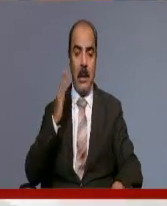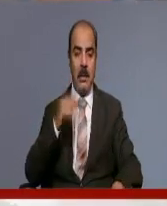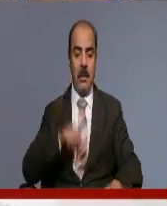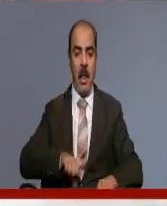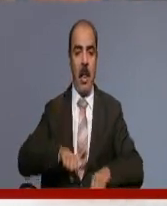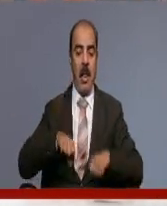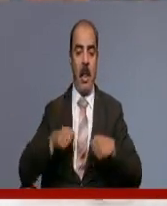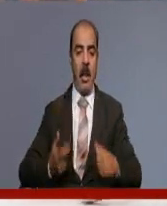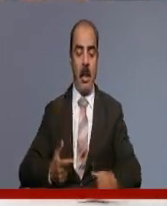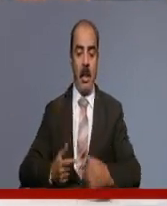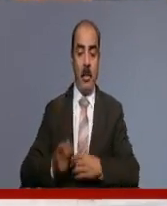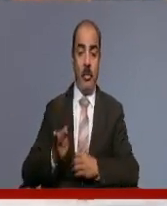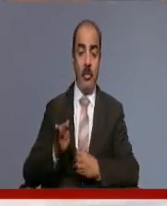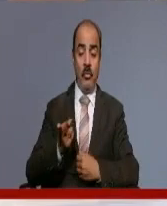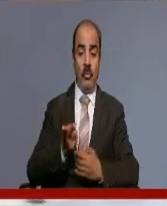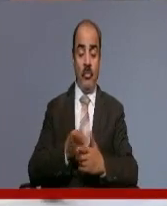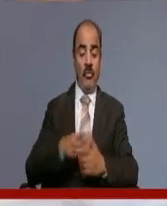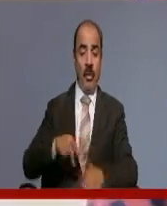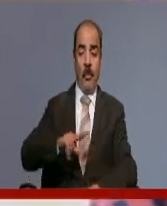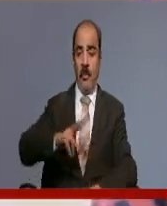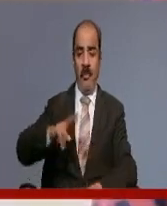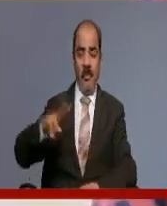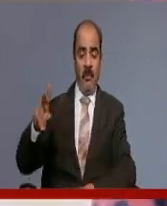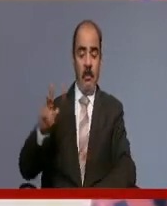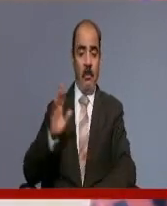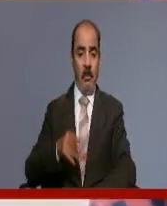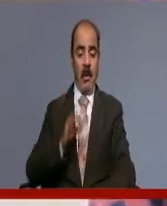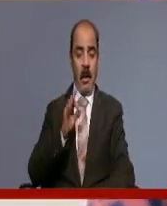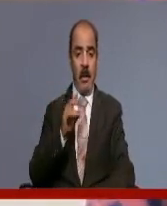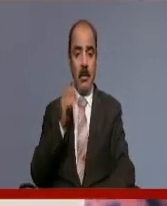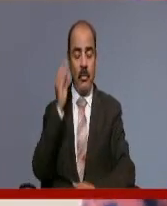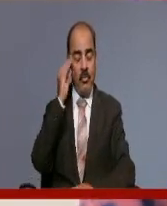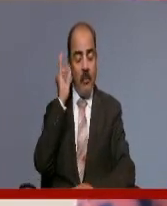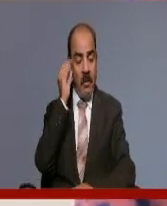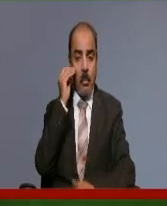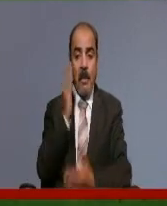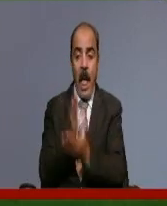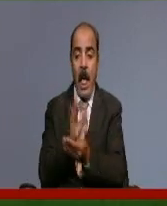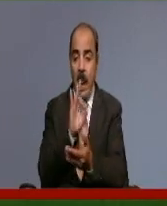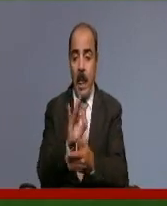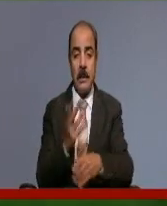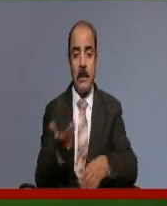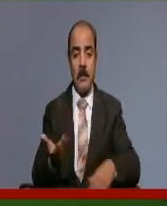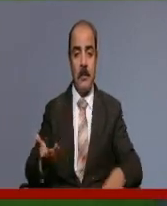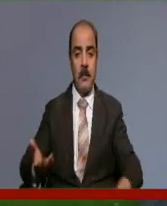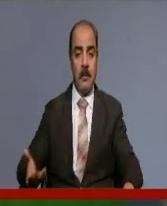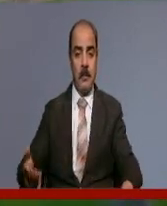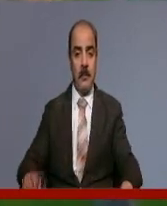يعني الناس كلهم كل اختلافاتهم لازم يكون لهم حق في التعليم